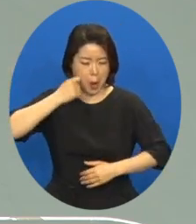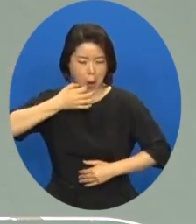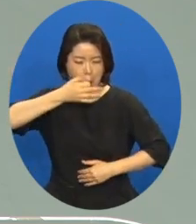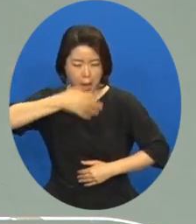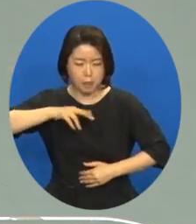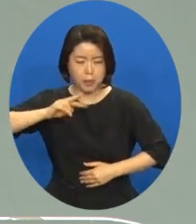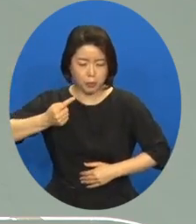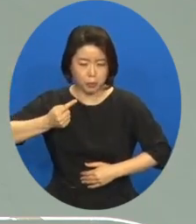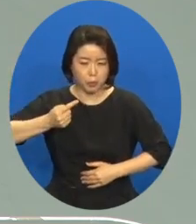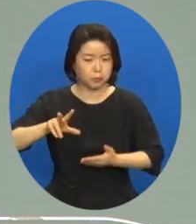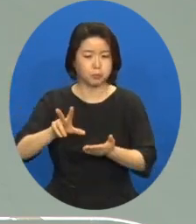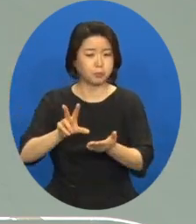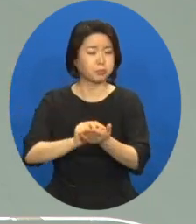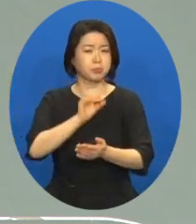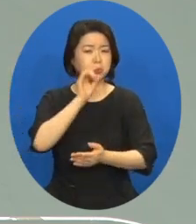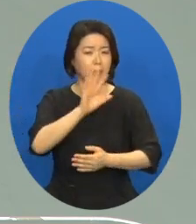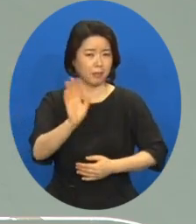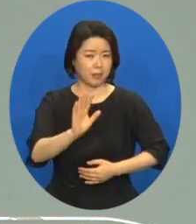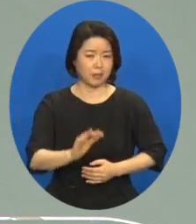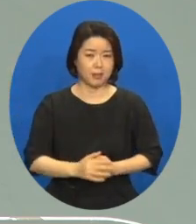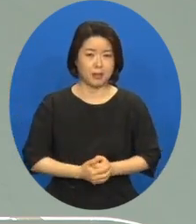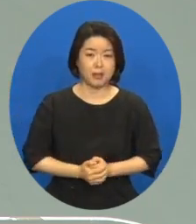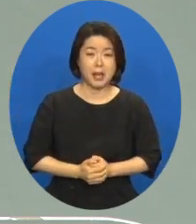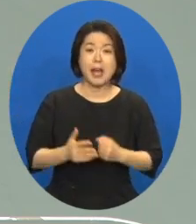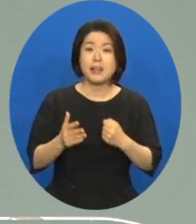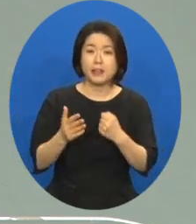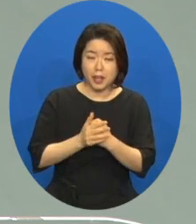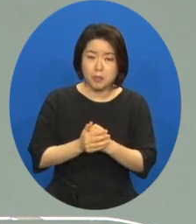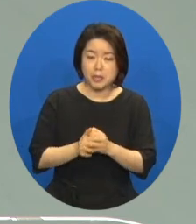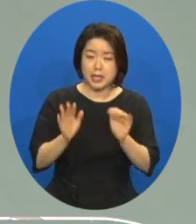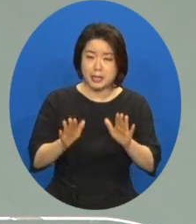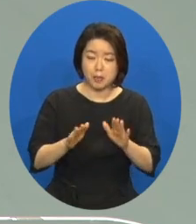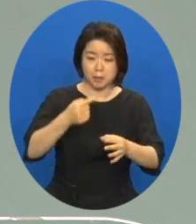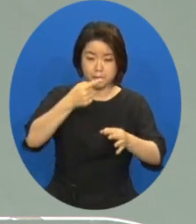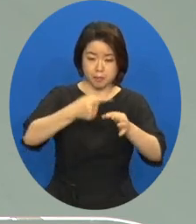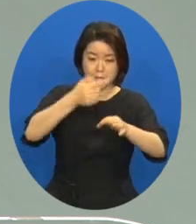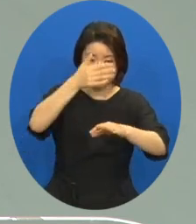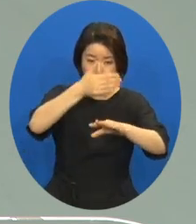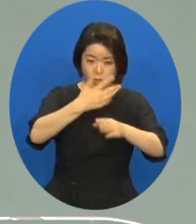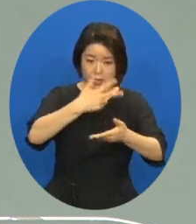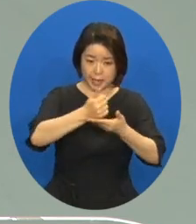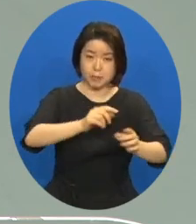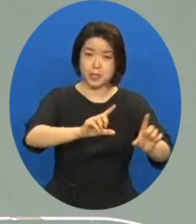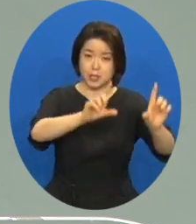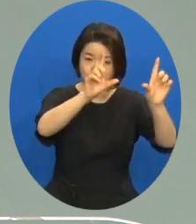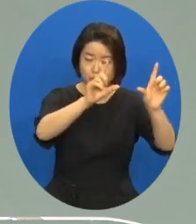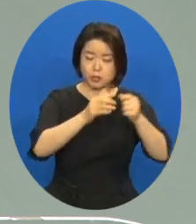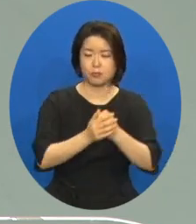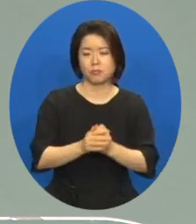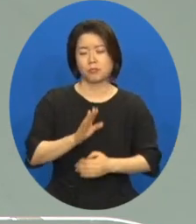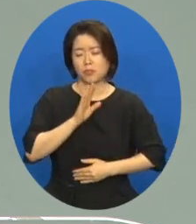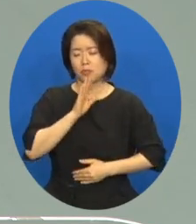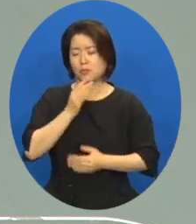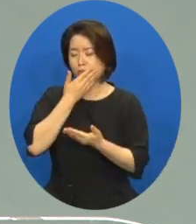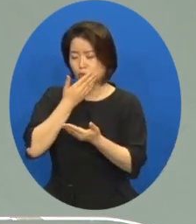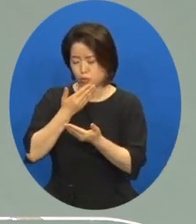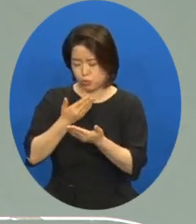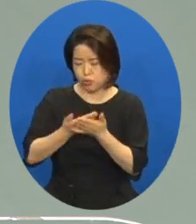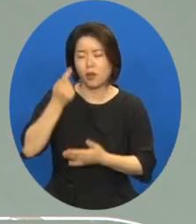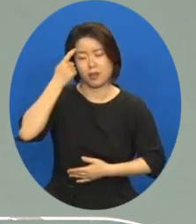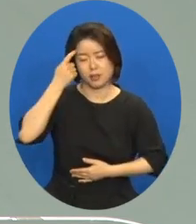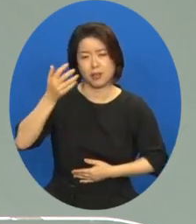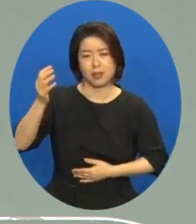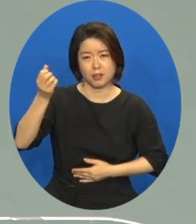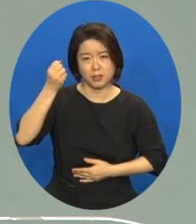될 게 없습니다. 그래서 저는 이번 맥주 감사 주일이 너무나 중요하게 여겨지는